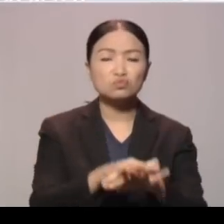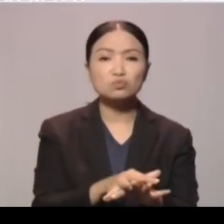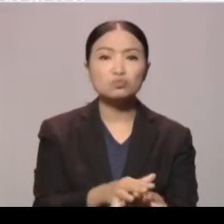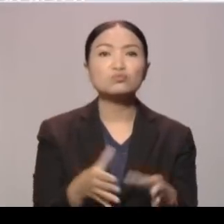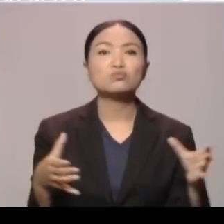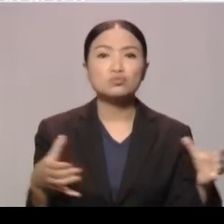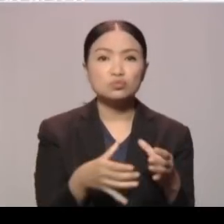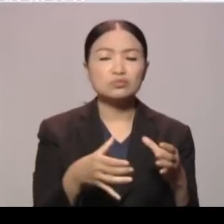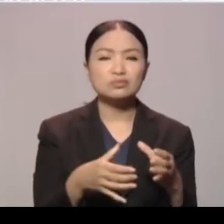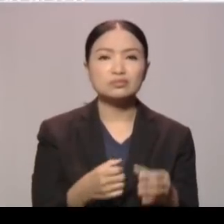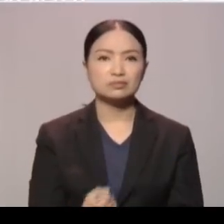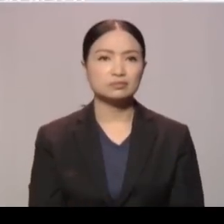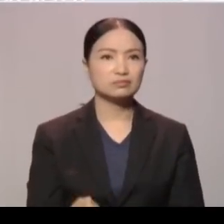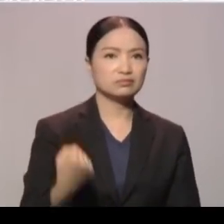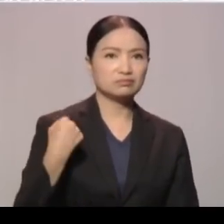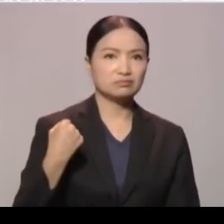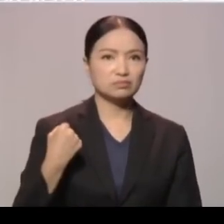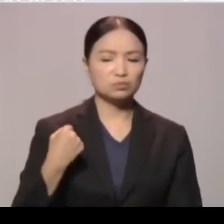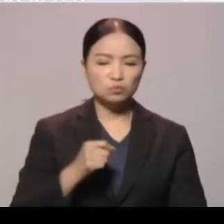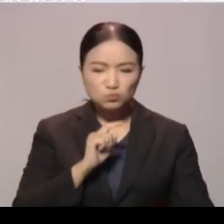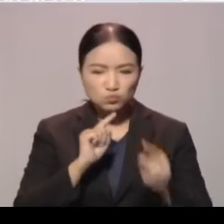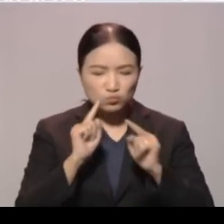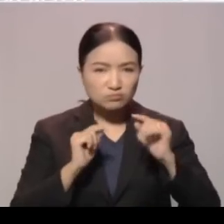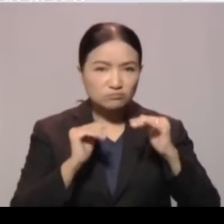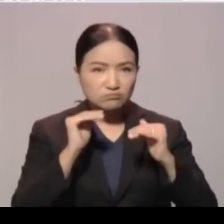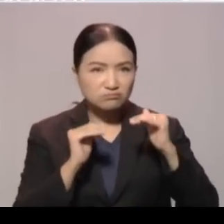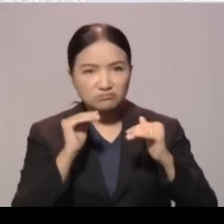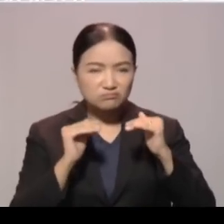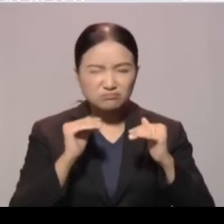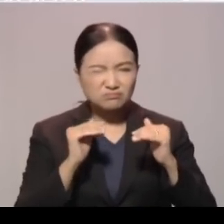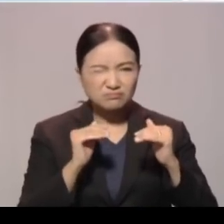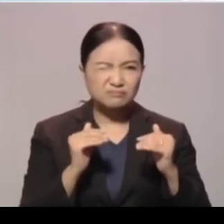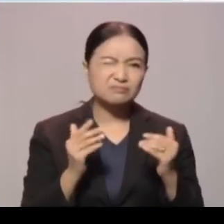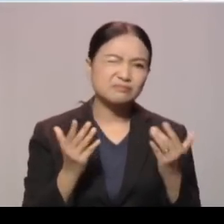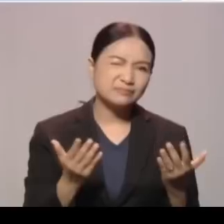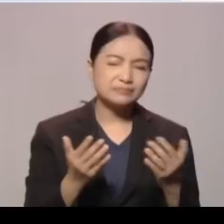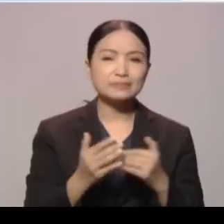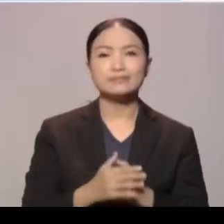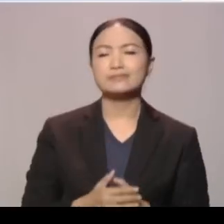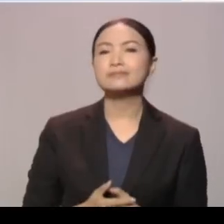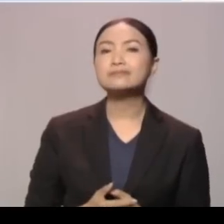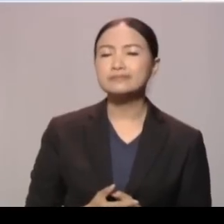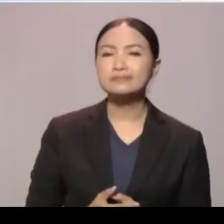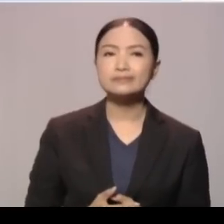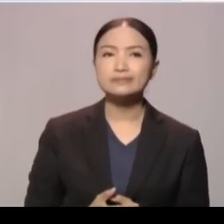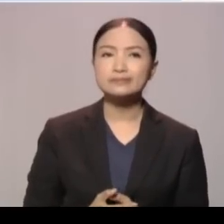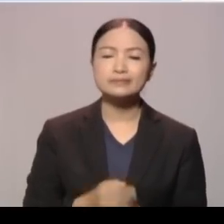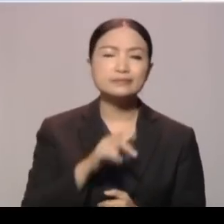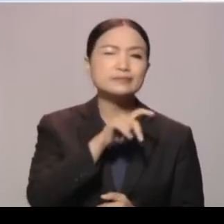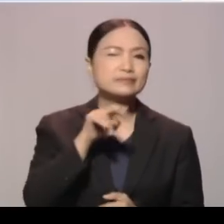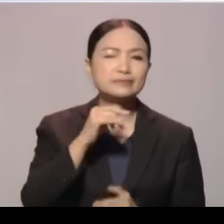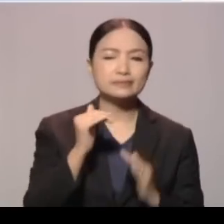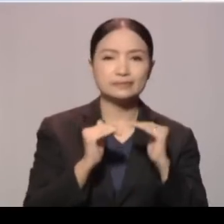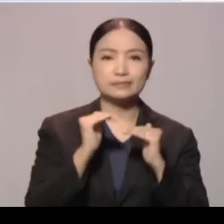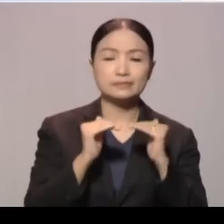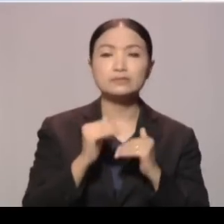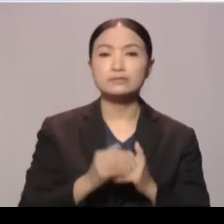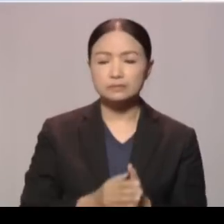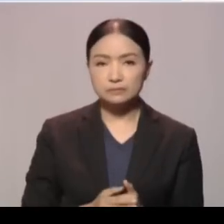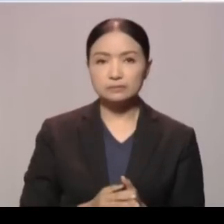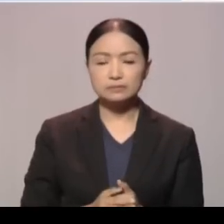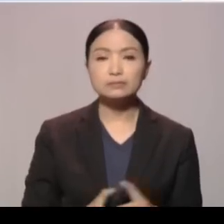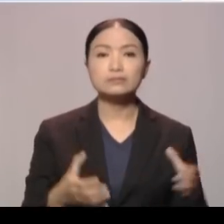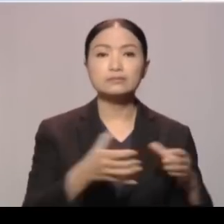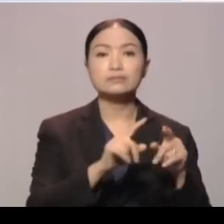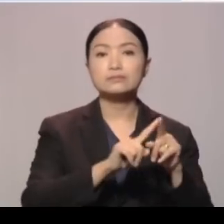ราะฝั่งเดียวกันอำนาจการต่อรองมันก็นะครับดูในดุลอำนาจที่ครับที่ใกล้เคียงกันในเมื่อนะพ